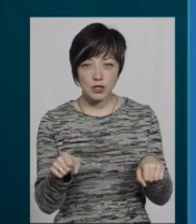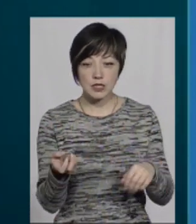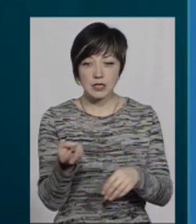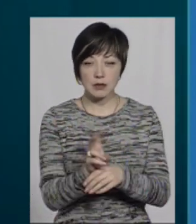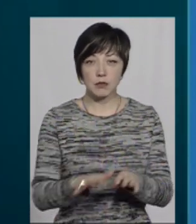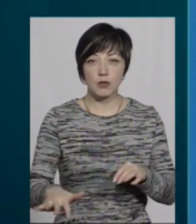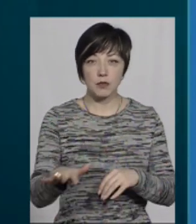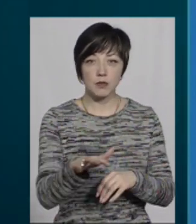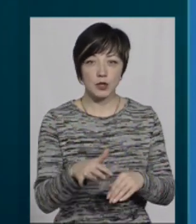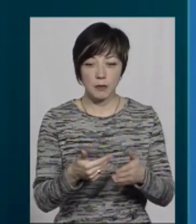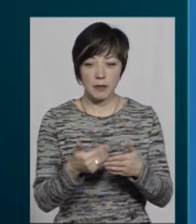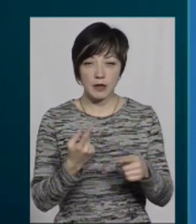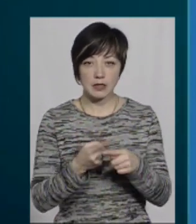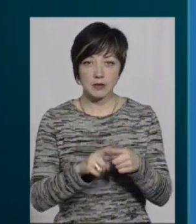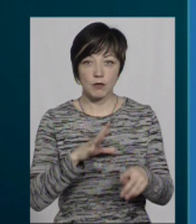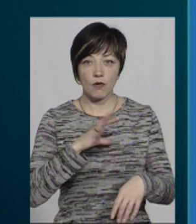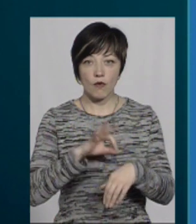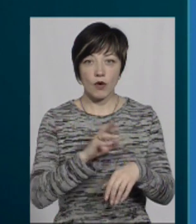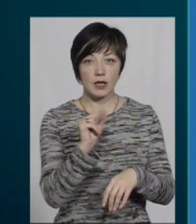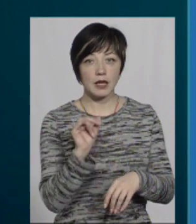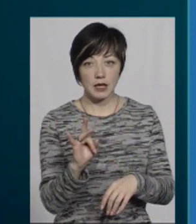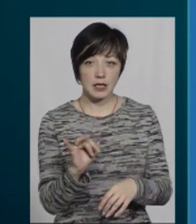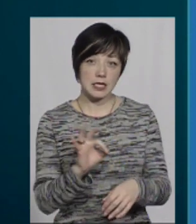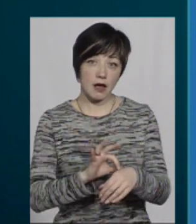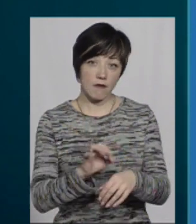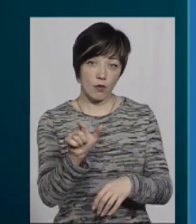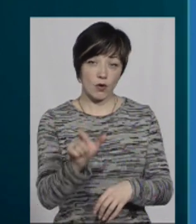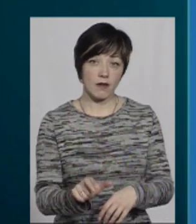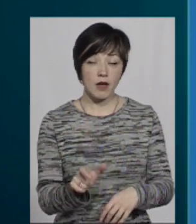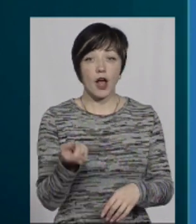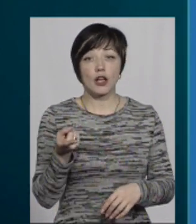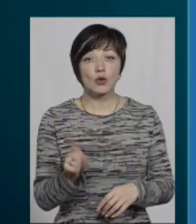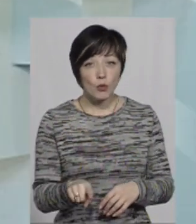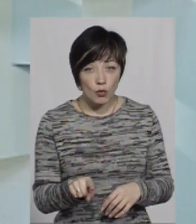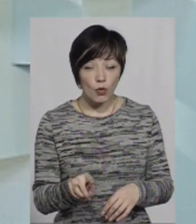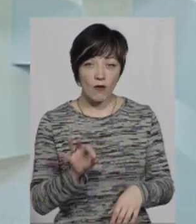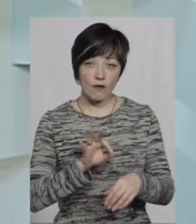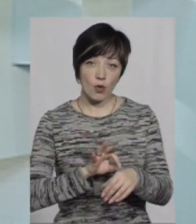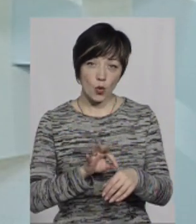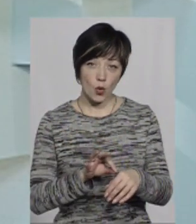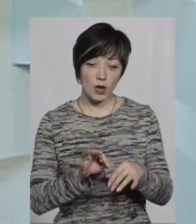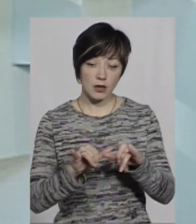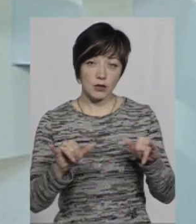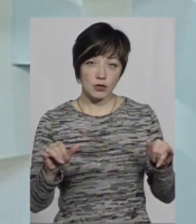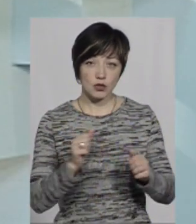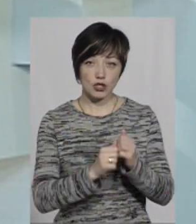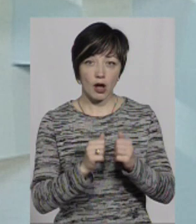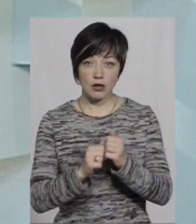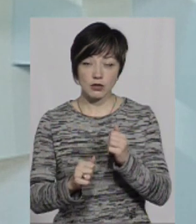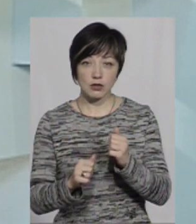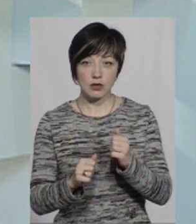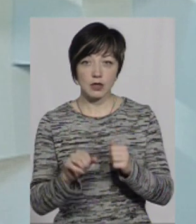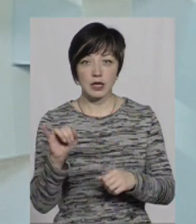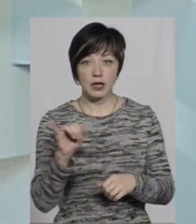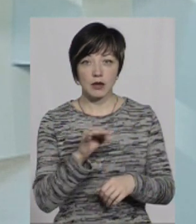приміщення, де перед цим був хворий на кір, і захворіти. Тому хворіють дуже часто і